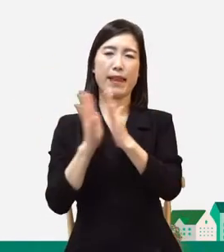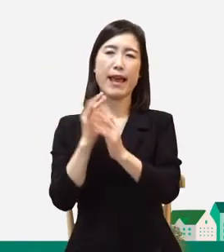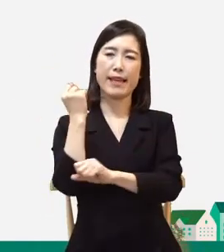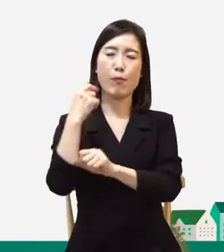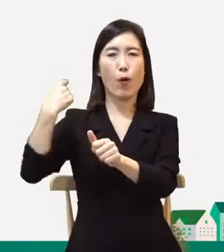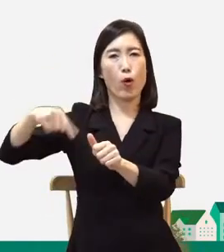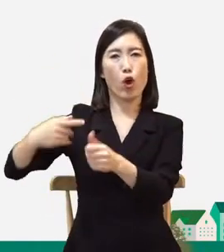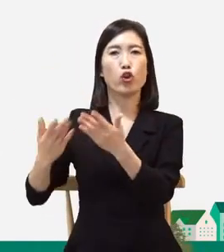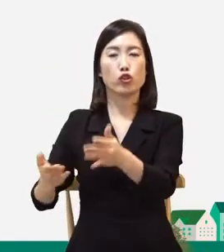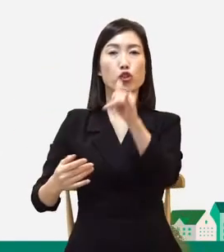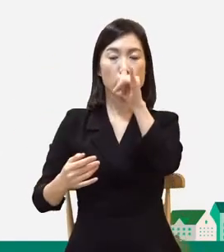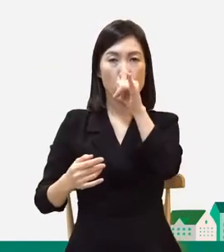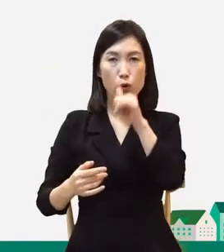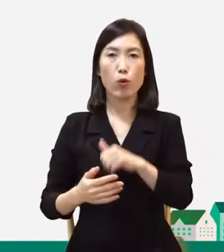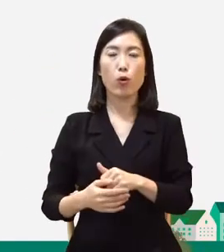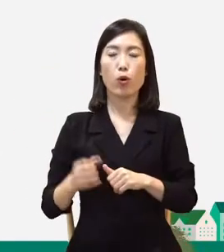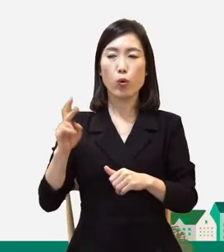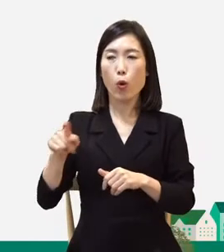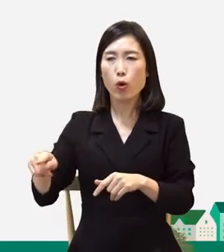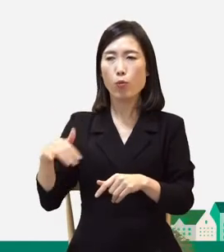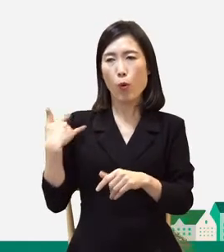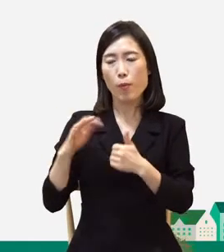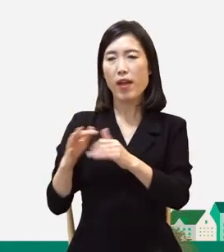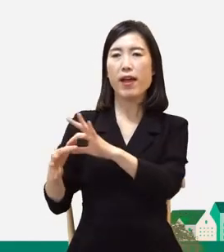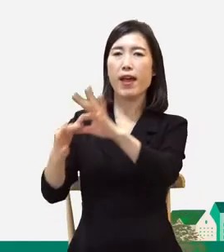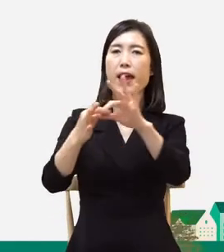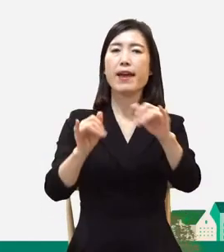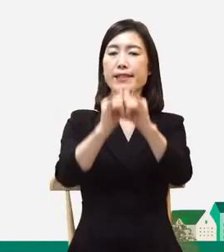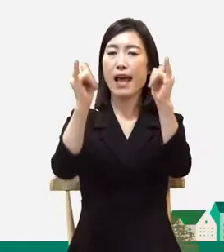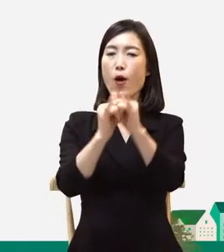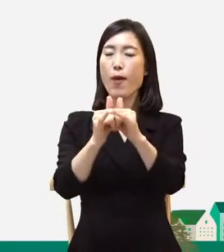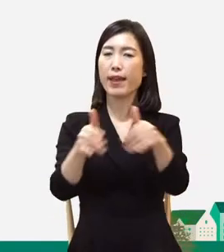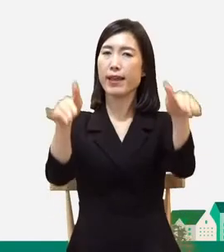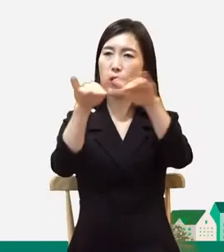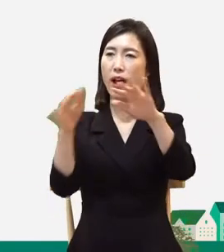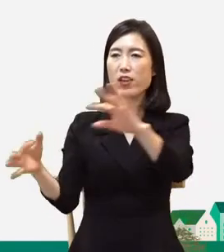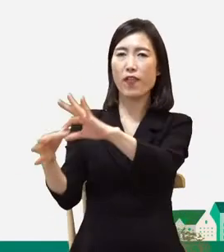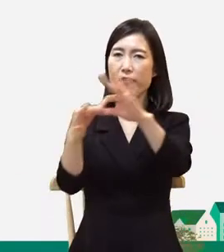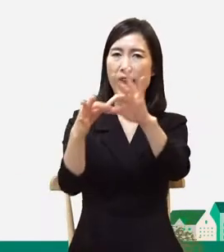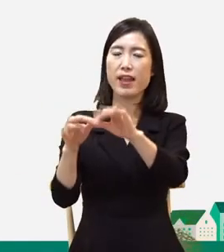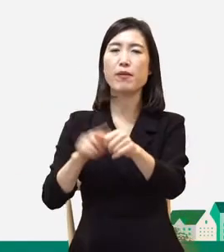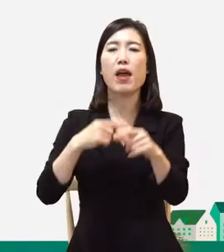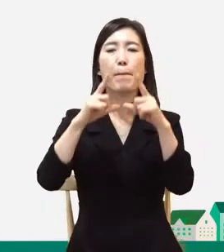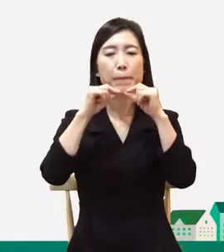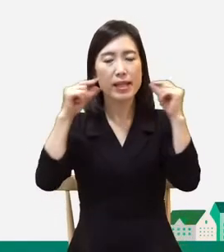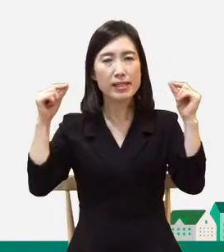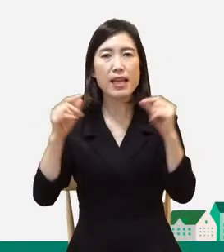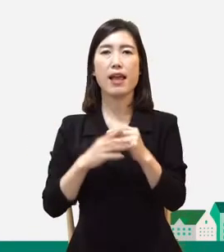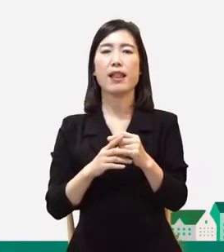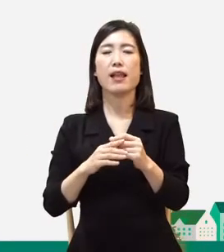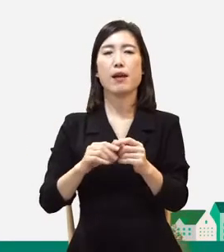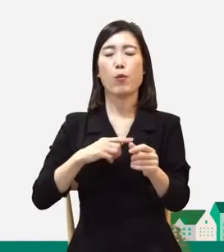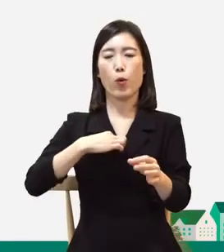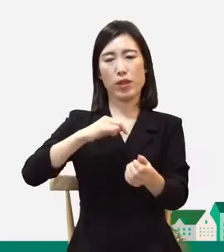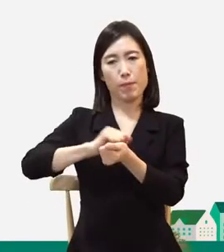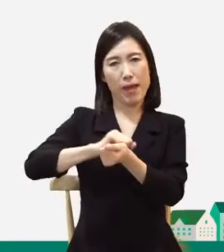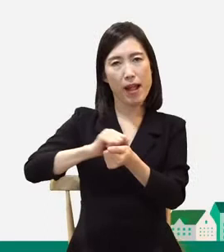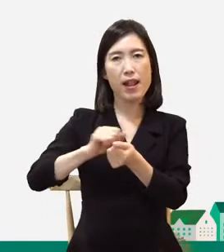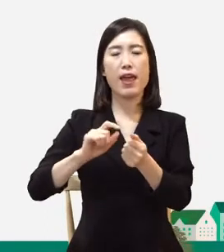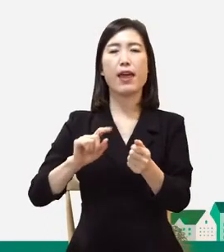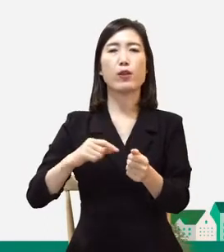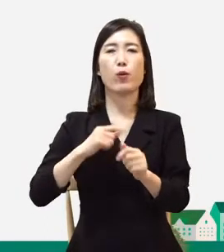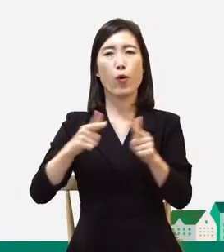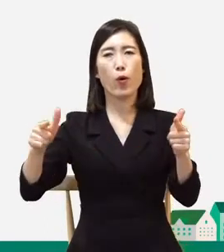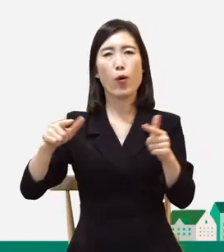하고 저희가 이제 연계 기관으로 또 사회적 경제 지원 센터에서 반찬, 세탁, 방역 등 자원